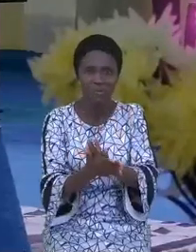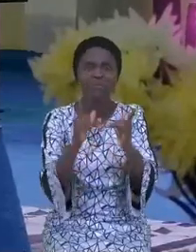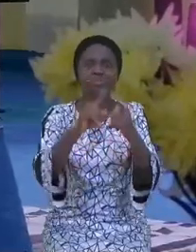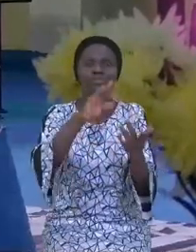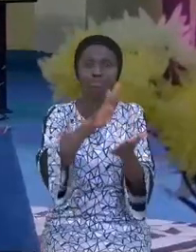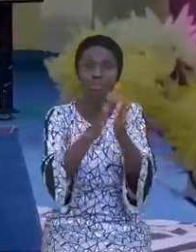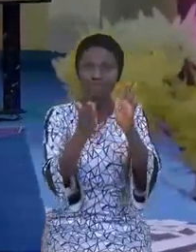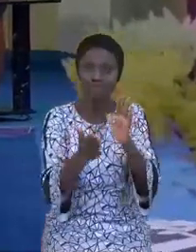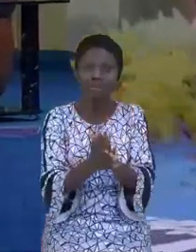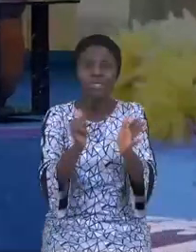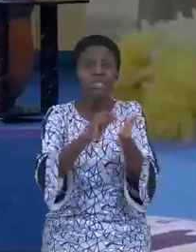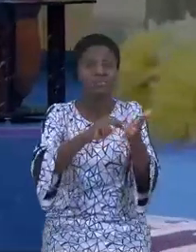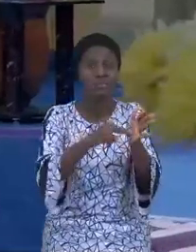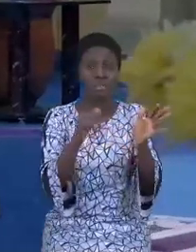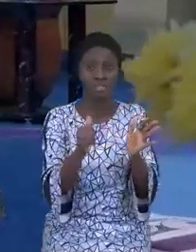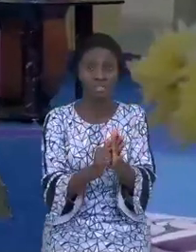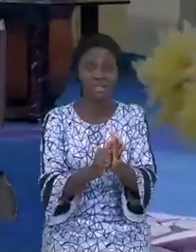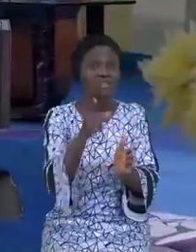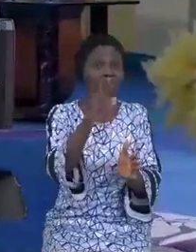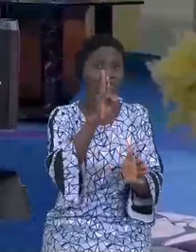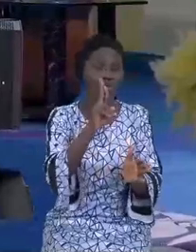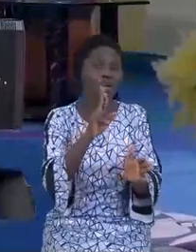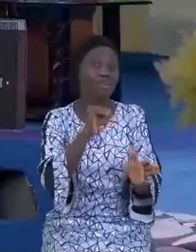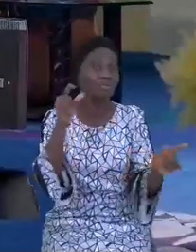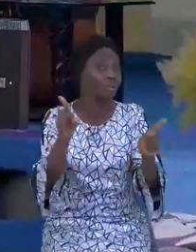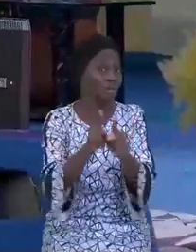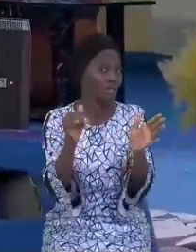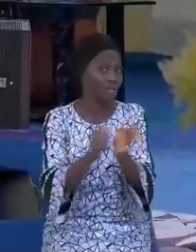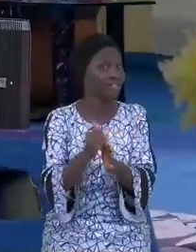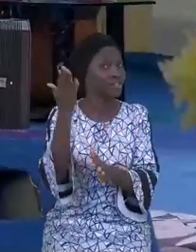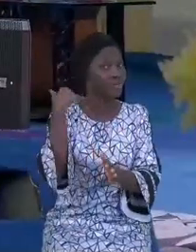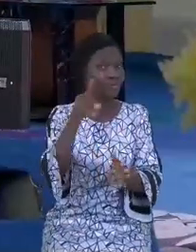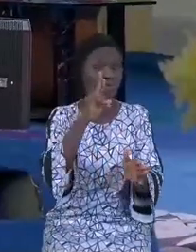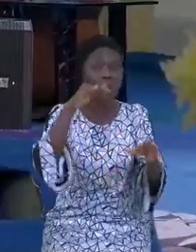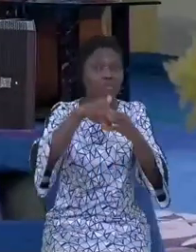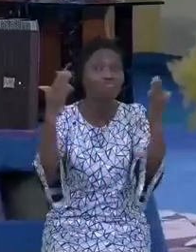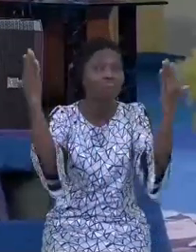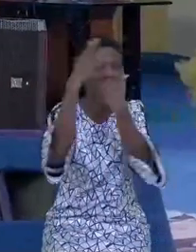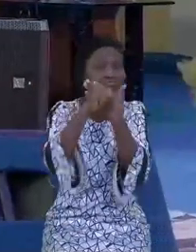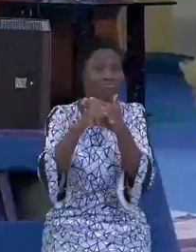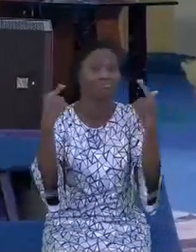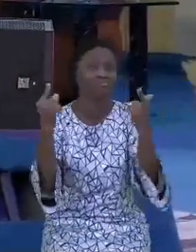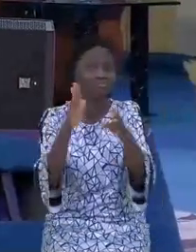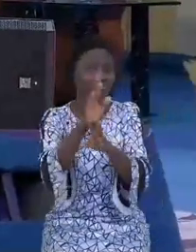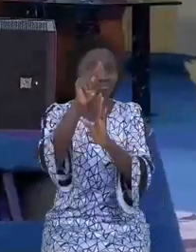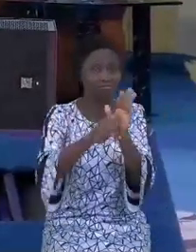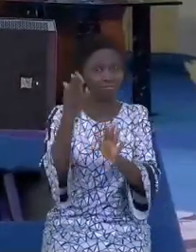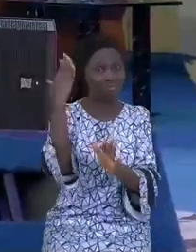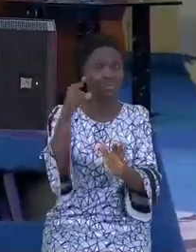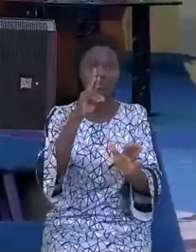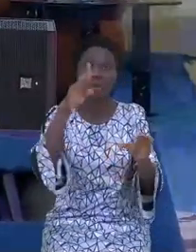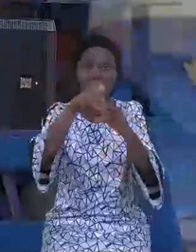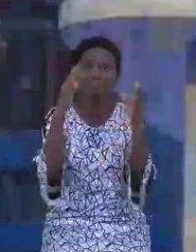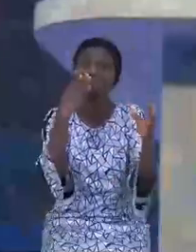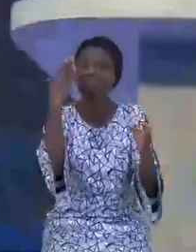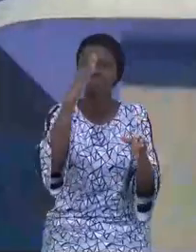de devenir. Cela veut dire, tu n'étais pas comme ça avant. Tu étais dans les ténèbres, tu étais dans le péché, tu étais dans le mal.